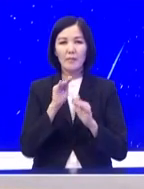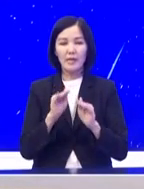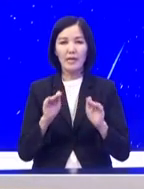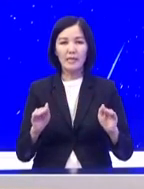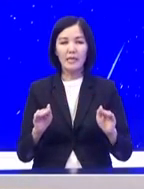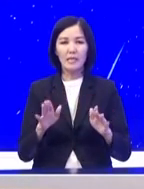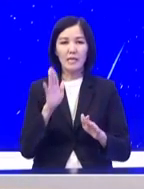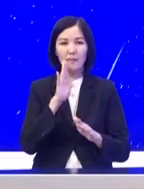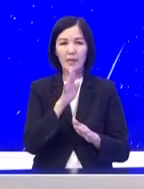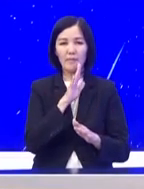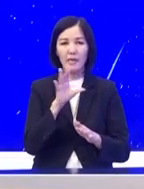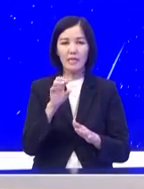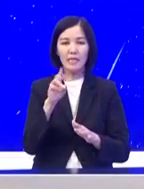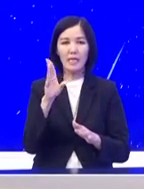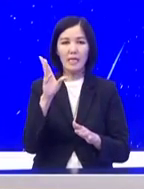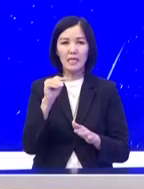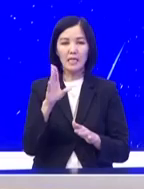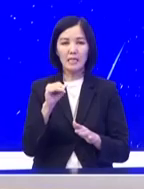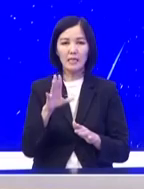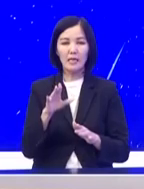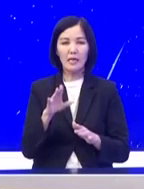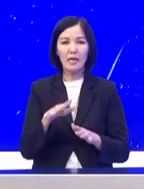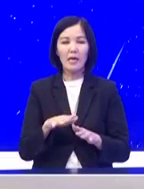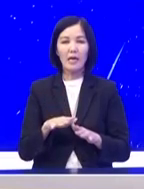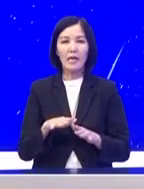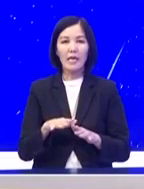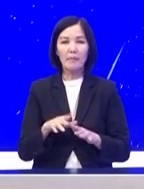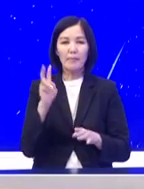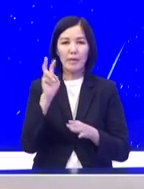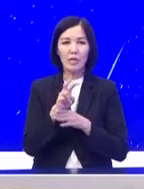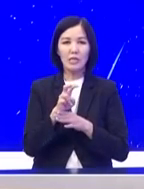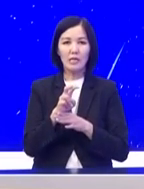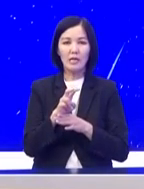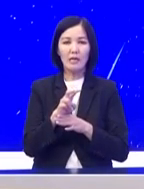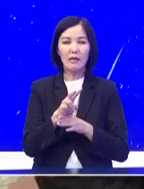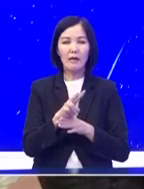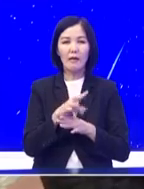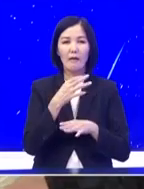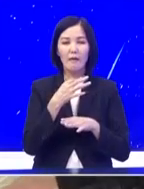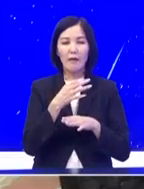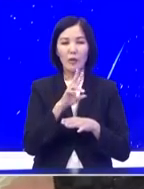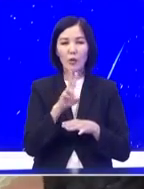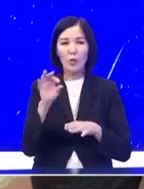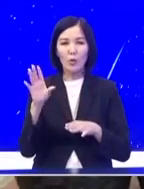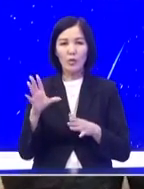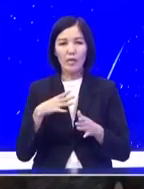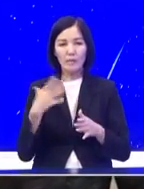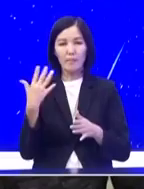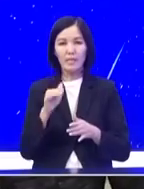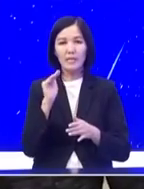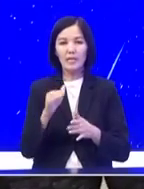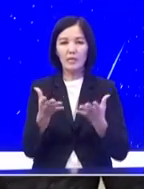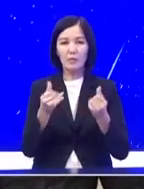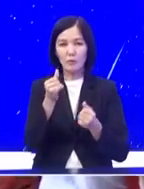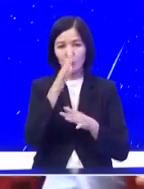Многодетные матери из Кильдинского района оккупировали акимат и филиал партии «Нур Отан». Они не могут получить социальную помощь в 50 тысяч тенге,